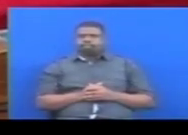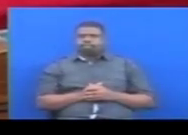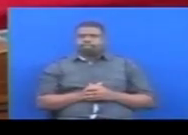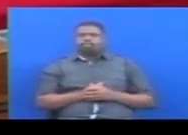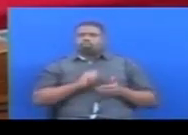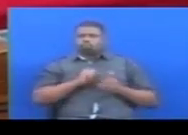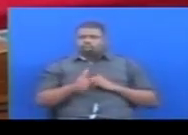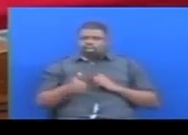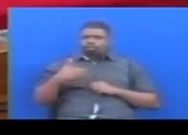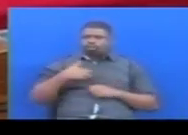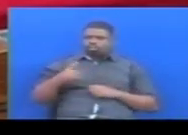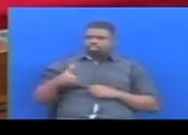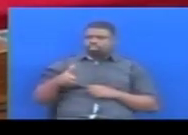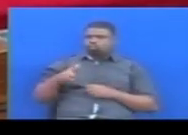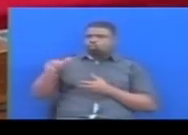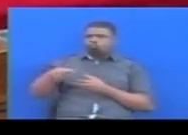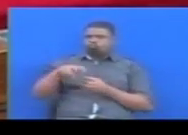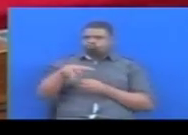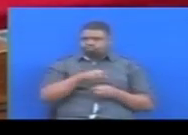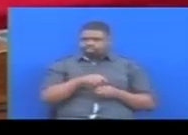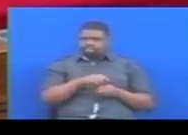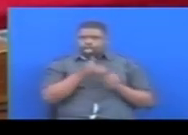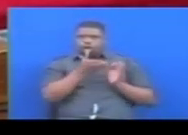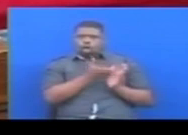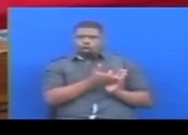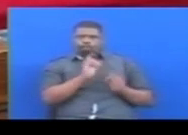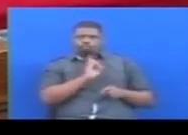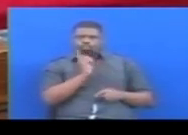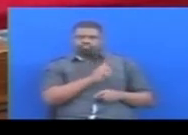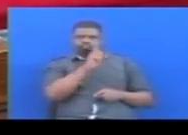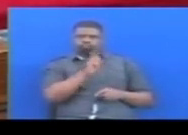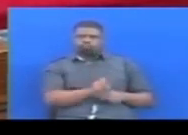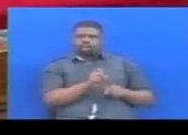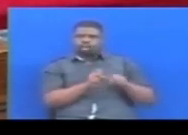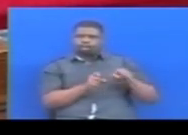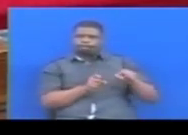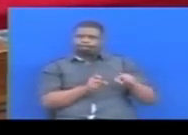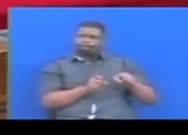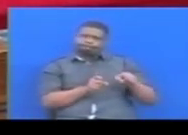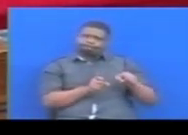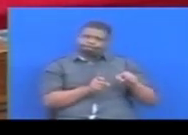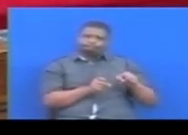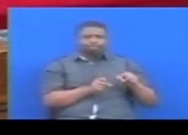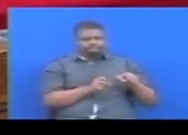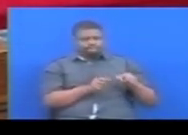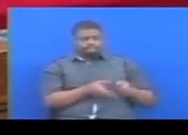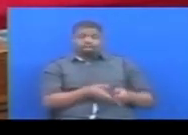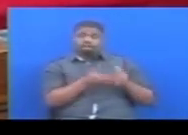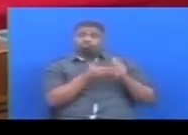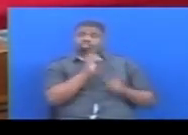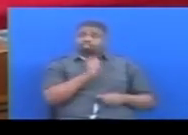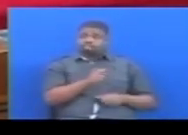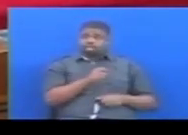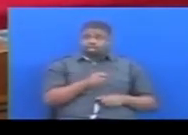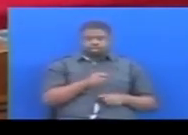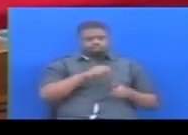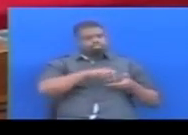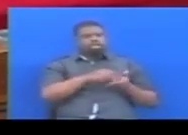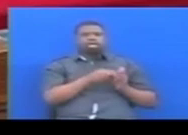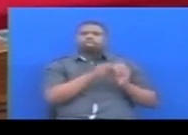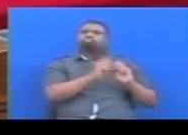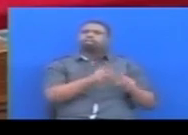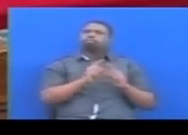Vedastus Matayo Manyinyi lenye vipengele A na B kama ifuatavyo. Mheshimiwa Naibu Spika, serikali ina mikakati mbalimbali ya